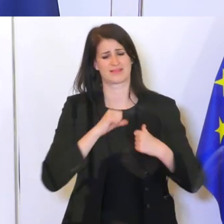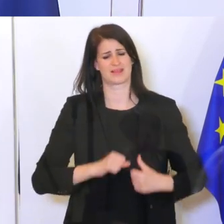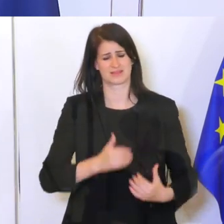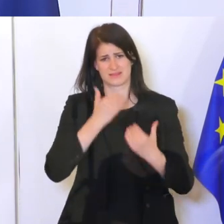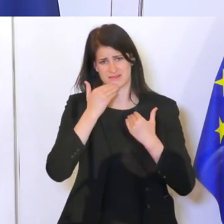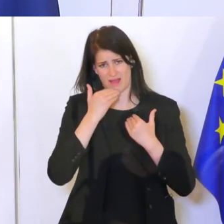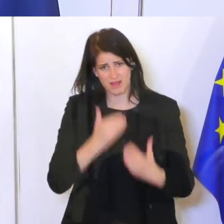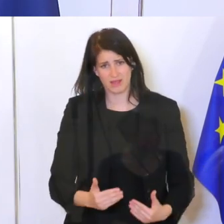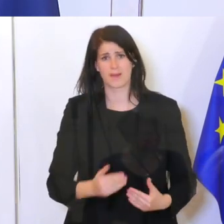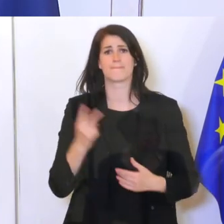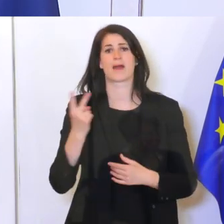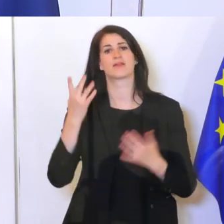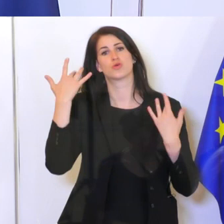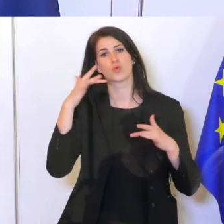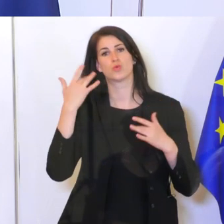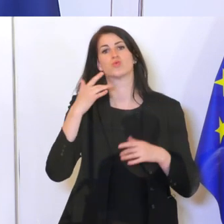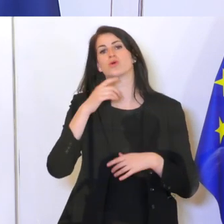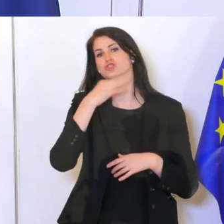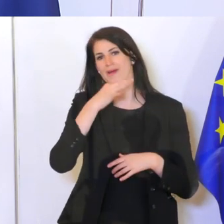beiden Kultursprecherinnen der